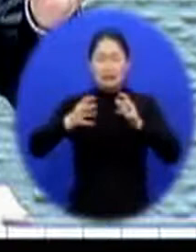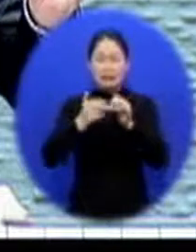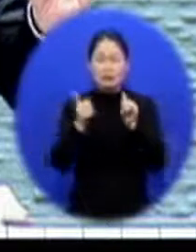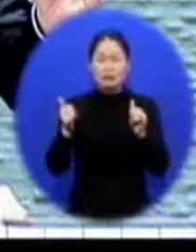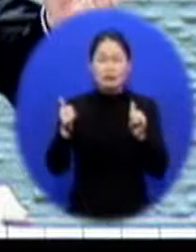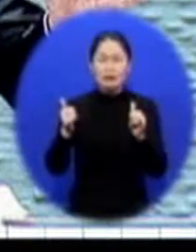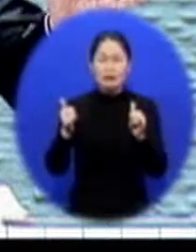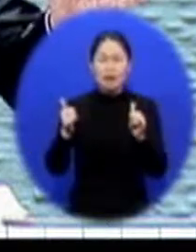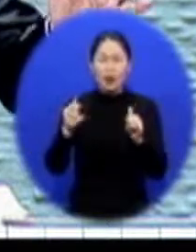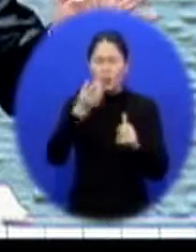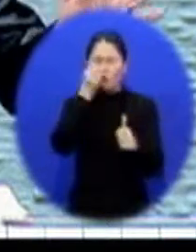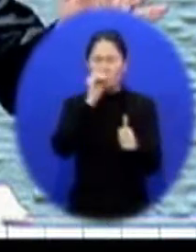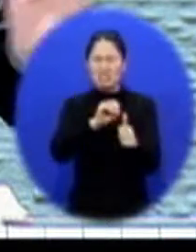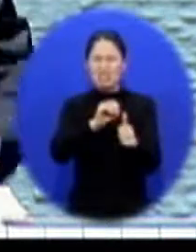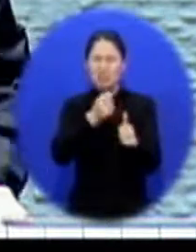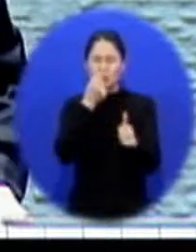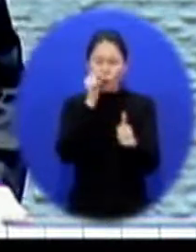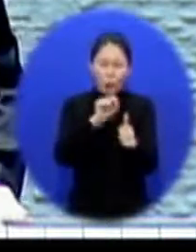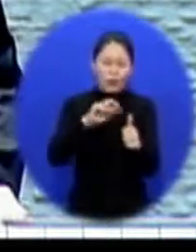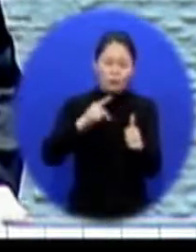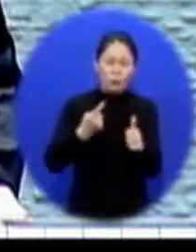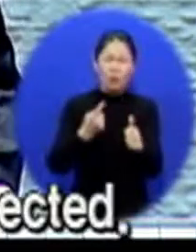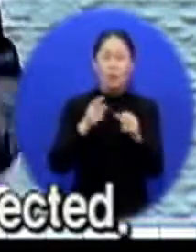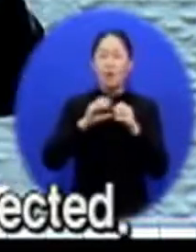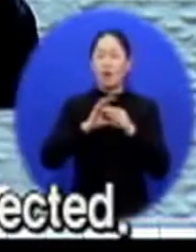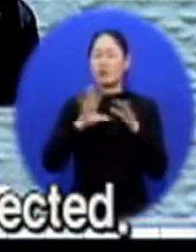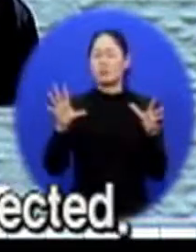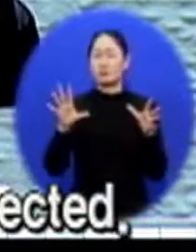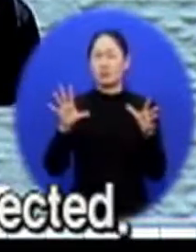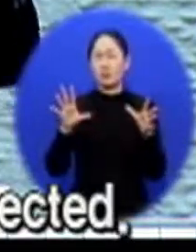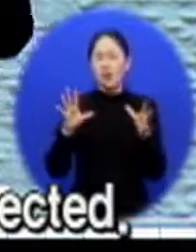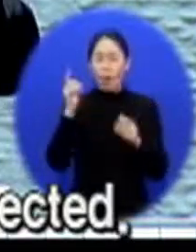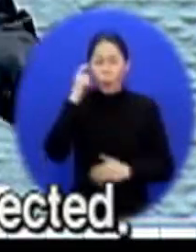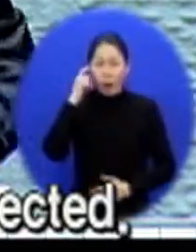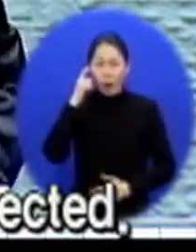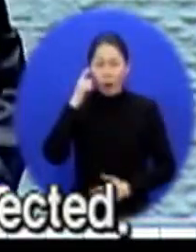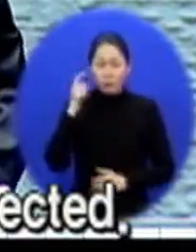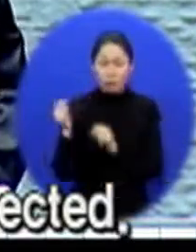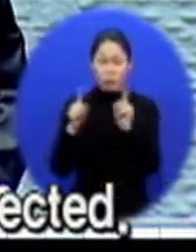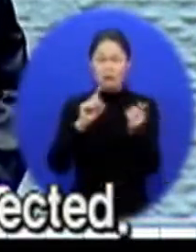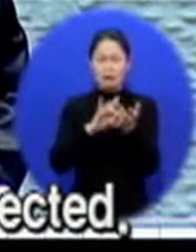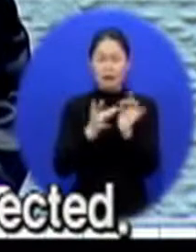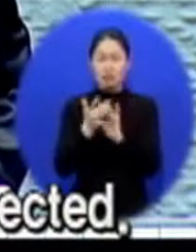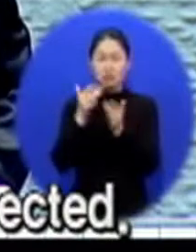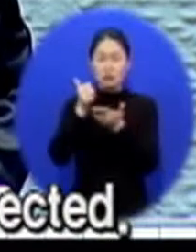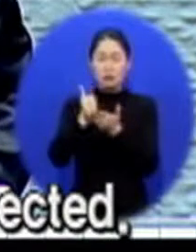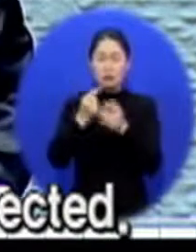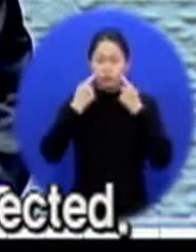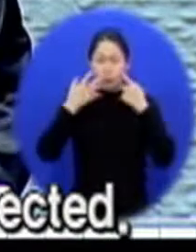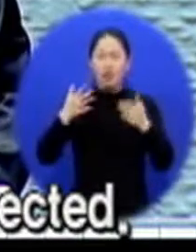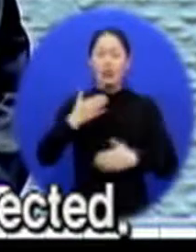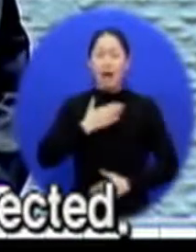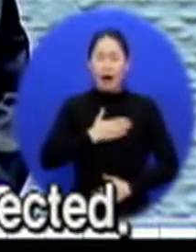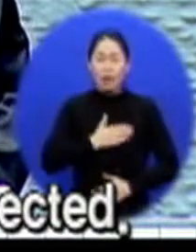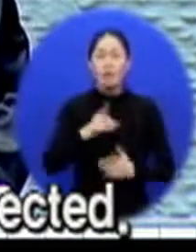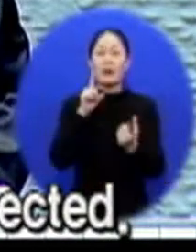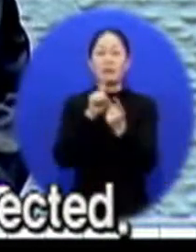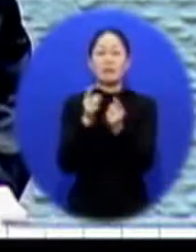사람들이 무시해도 조롱 해도 상관없어요 왜 부활하신 예수님을 내가 분명히 아는데 내가 만났는데